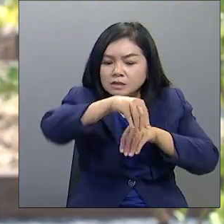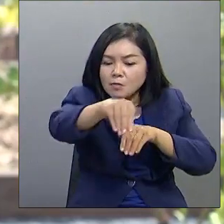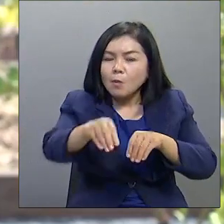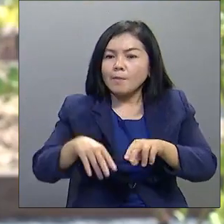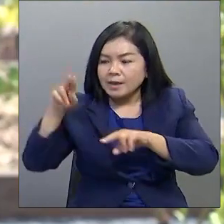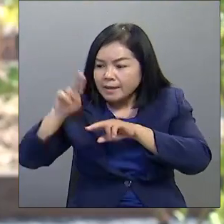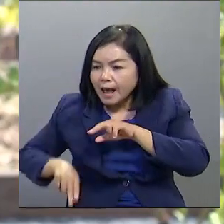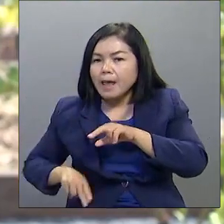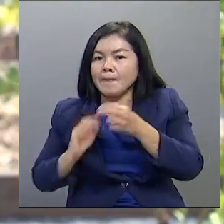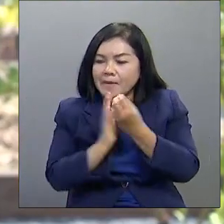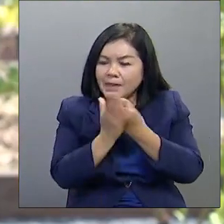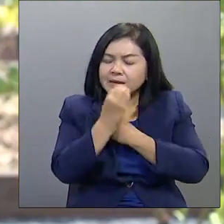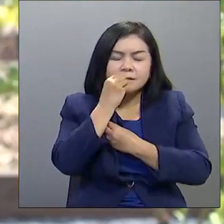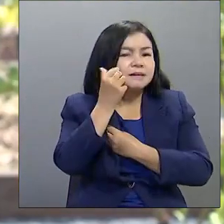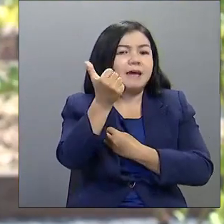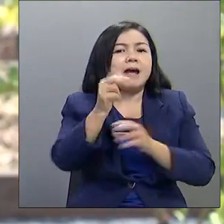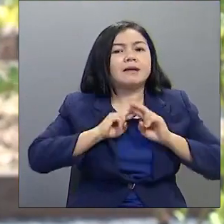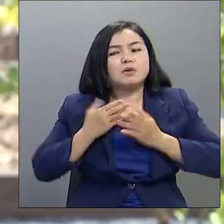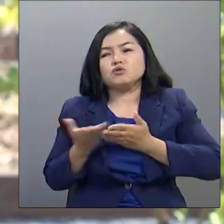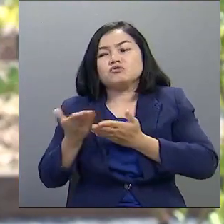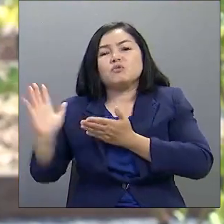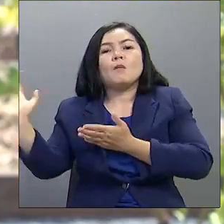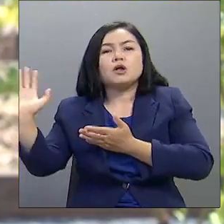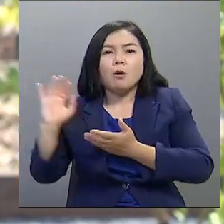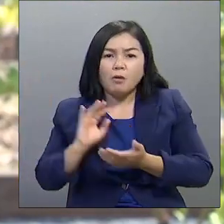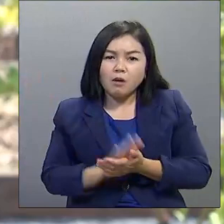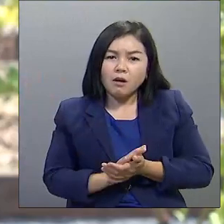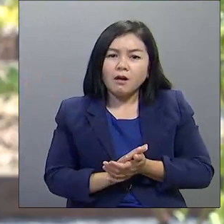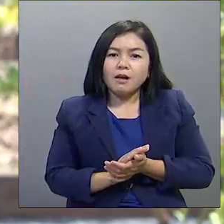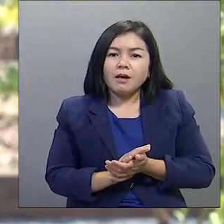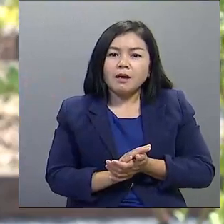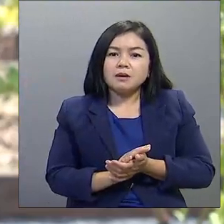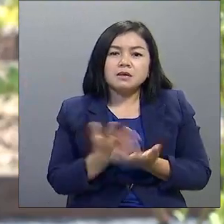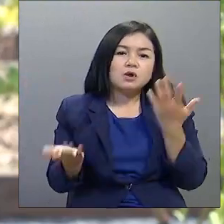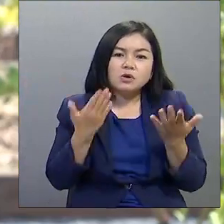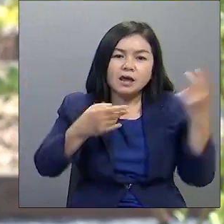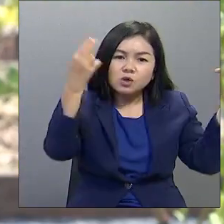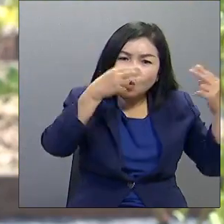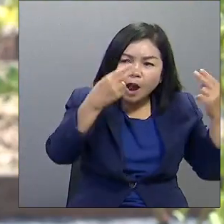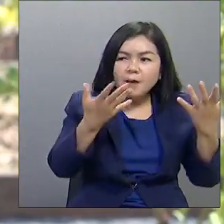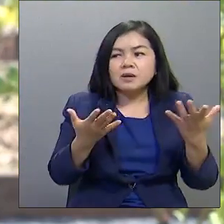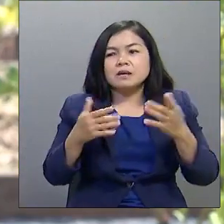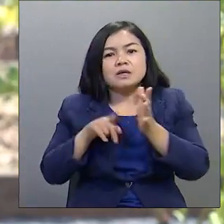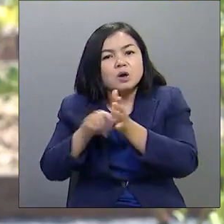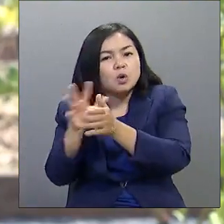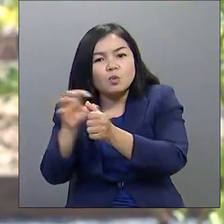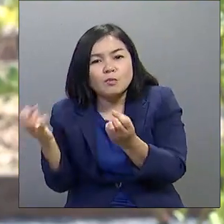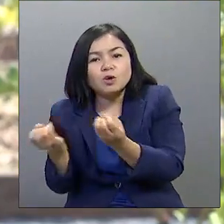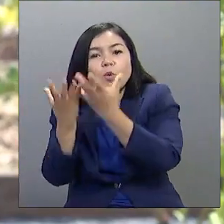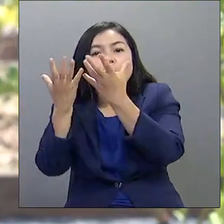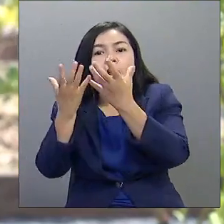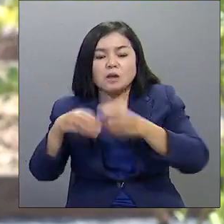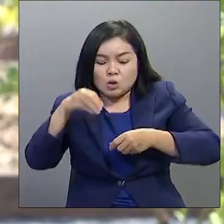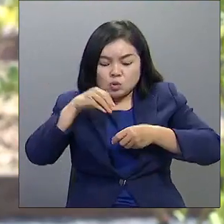ข่มีทุกอย่างกินได้อะค่ะในนี้แปลว่าแม้จะสงครามหรือโควิดหรือวิกฤตใดๆก็ตามเนี่ยมันทำให้เราอ